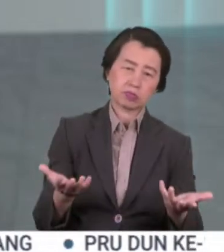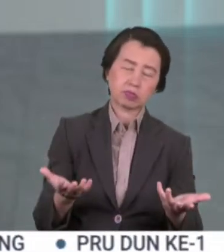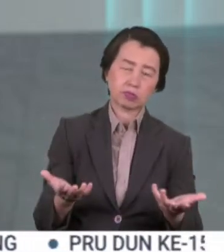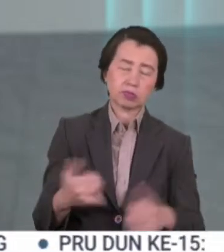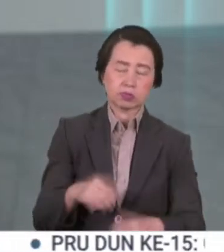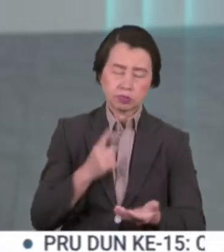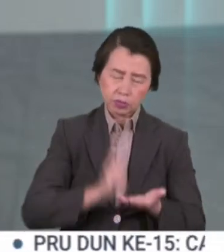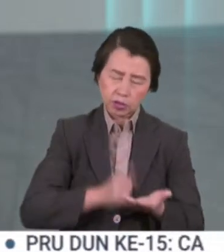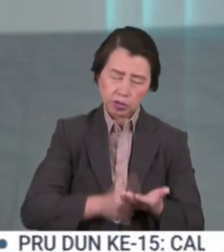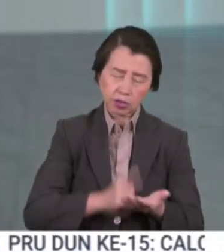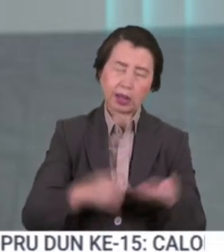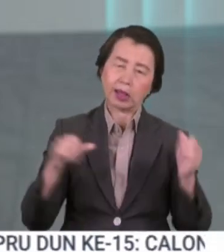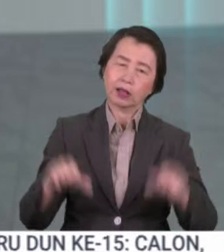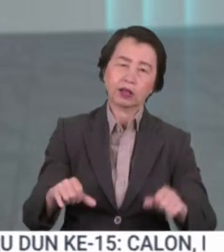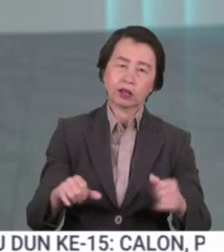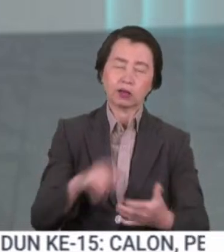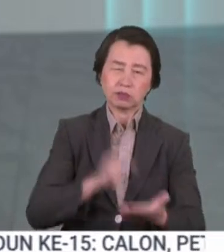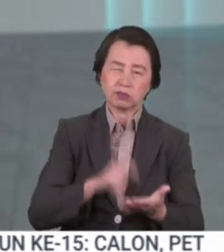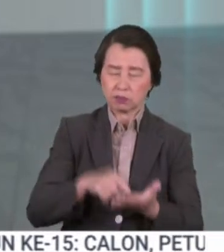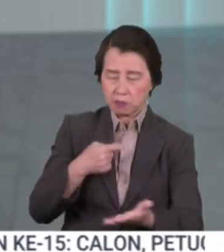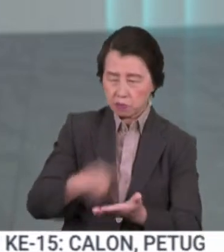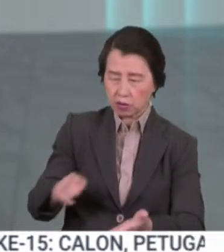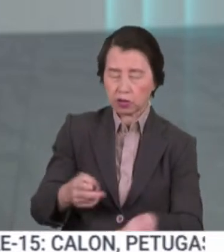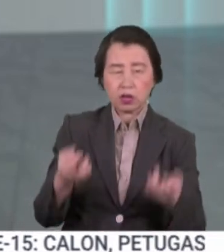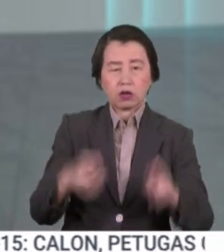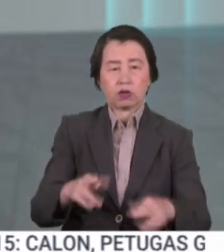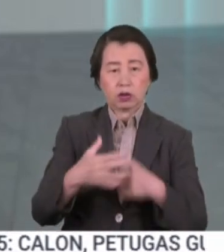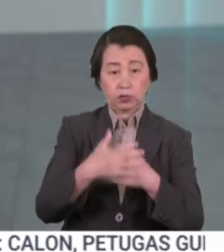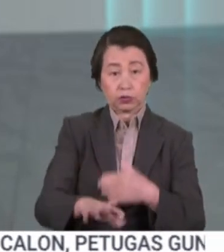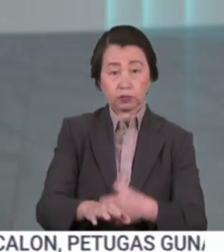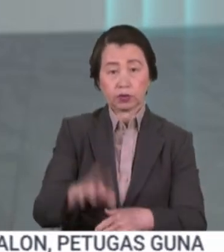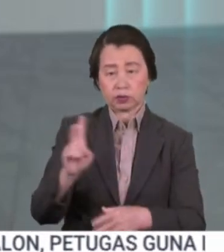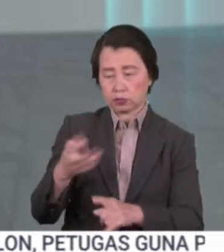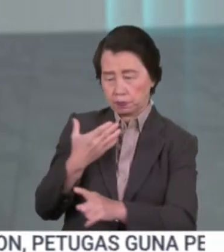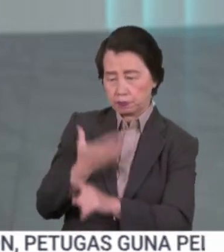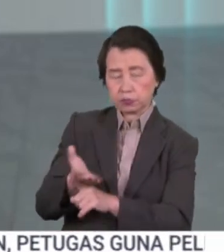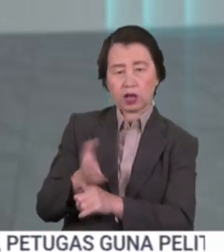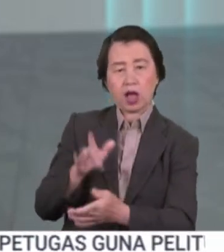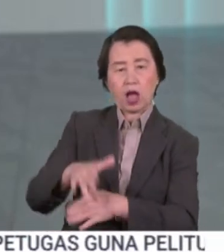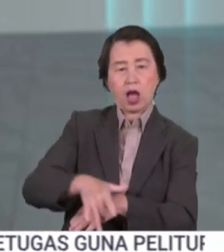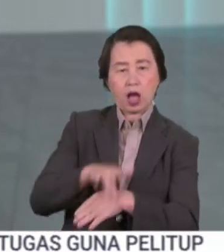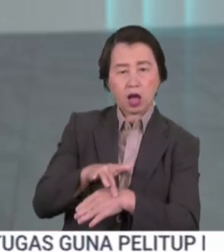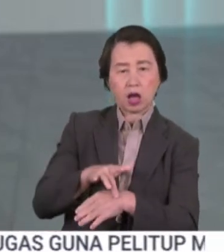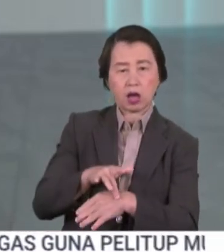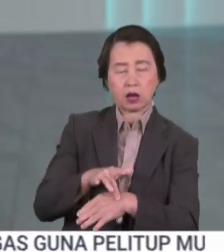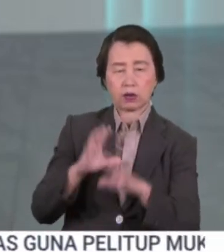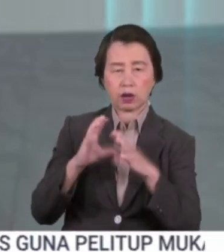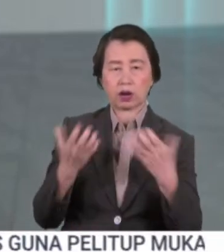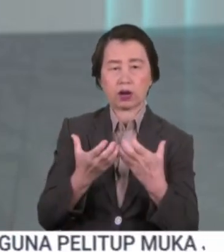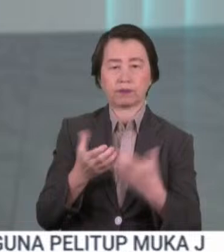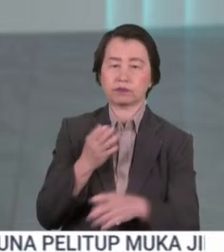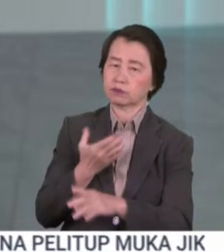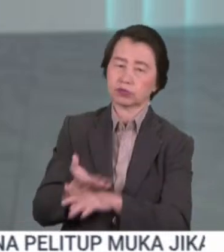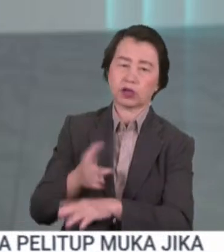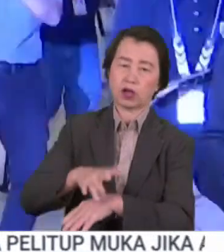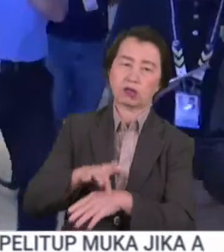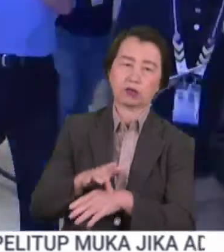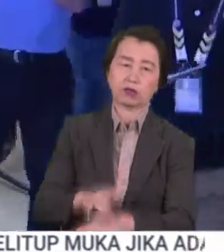perbincangan itu membagikan tuntutan pemeran pakai kontraknya selepas bila dipecah awal oleh perumusan kelak